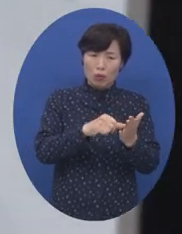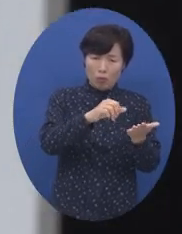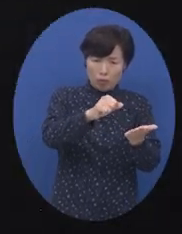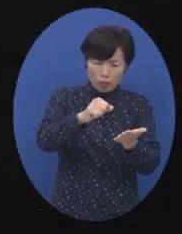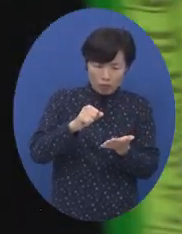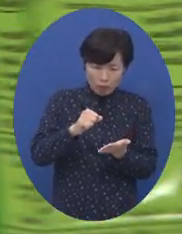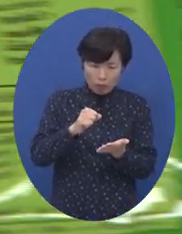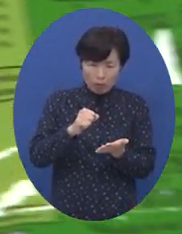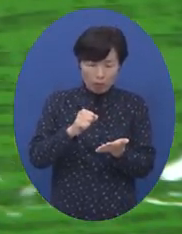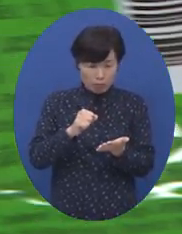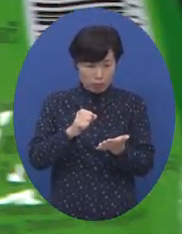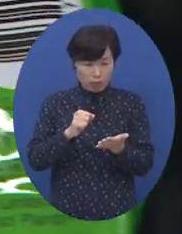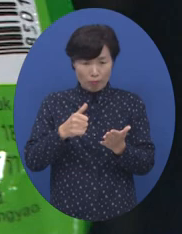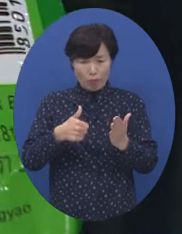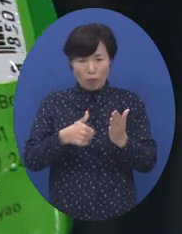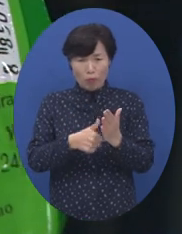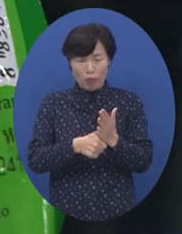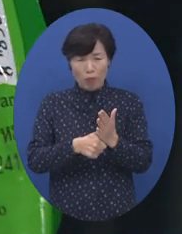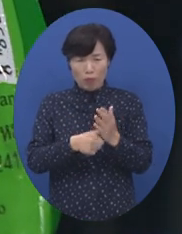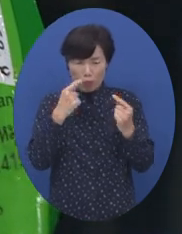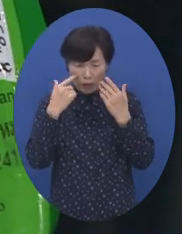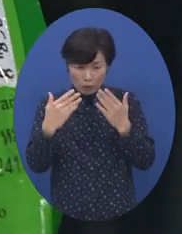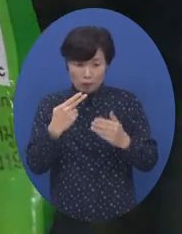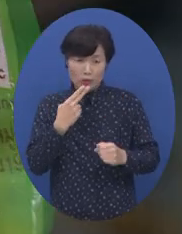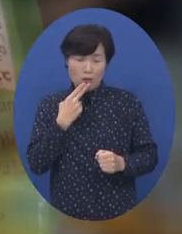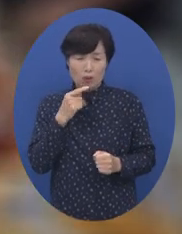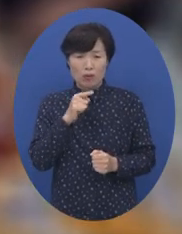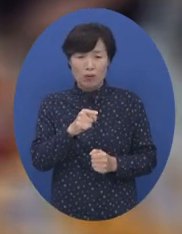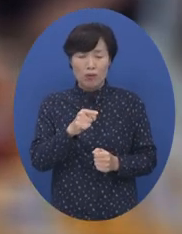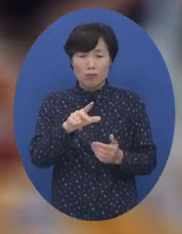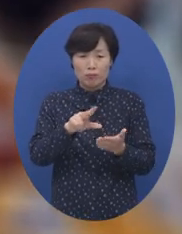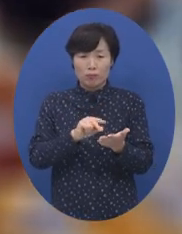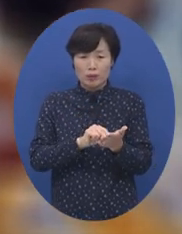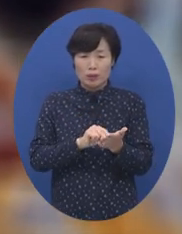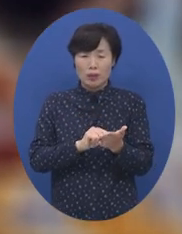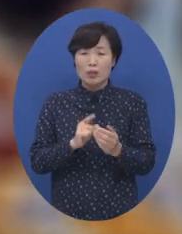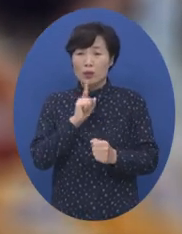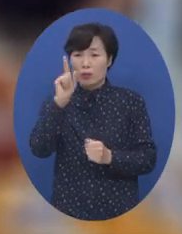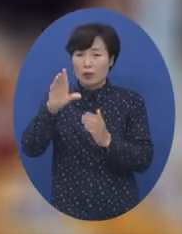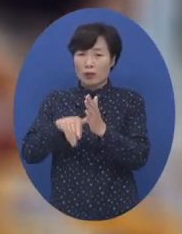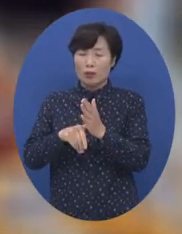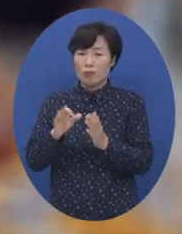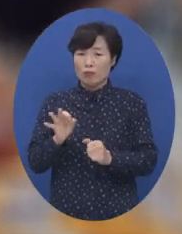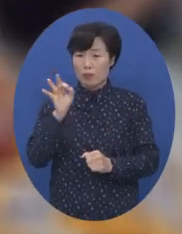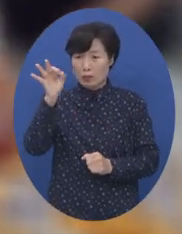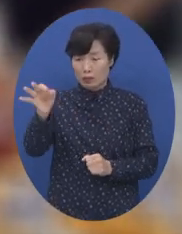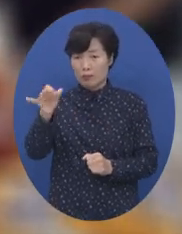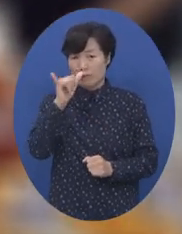신고하면 관련 규정에 따라 포상금을 받을 수 있습니다. 경기 GTV 한선지입니다.